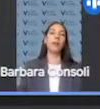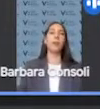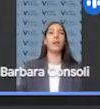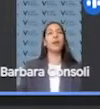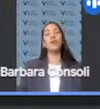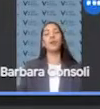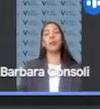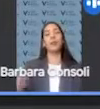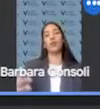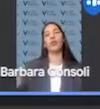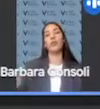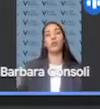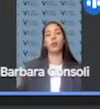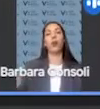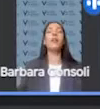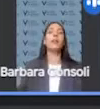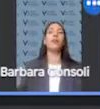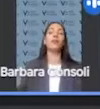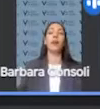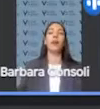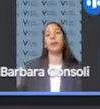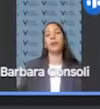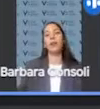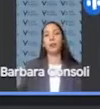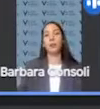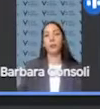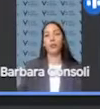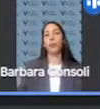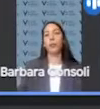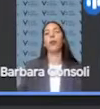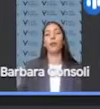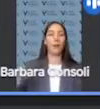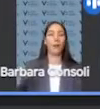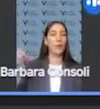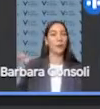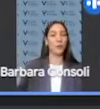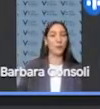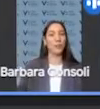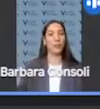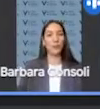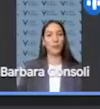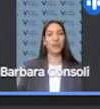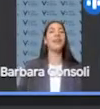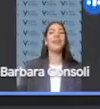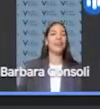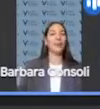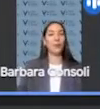sicuramente delle lezioni che ci consentono di studiare in maniera più semplice poi ecco quei famosi